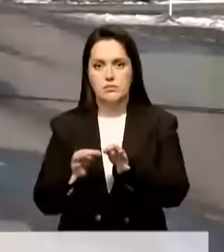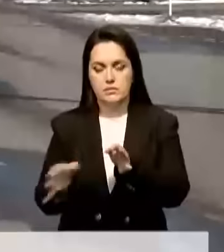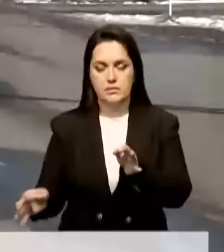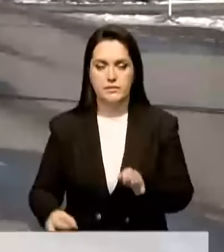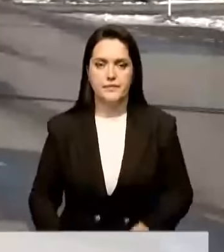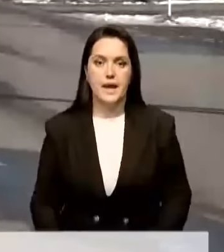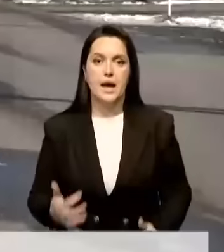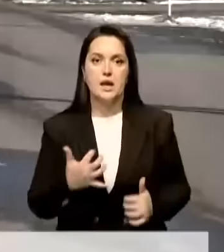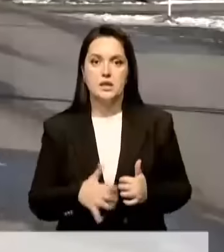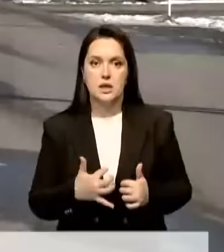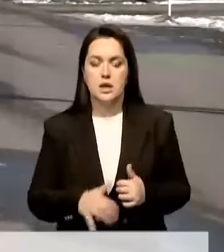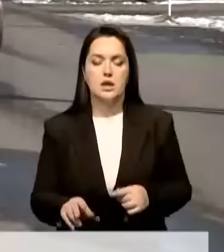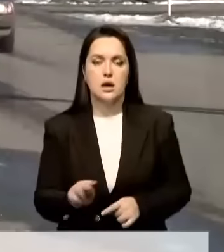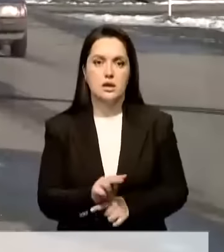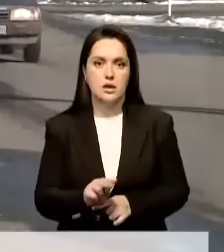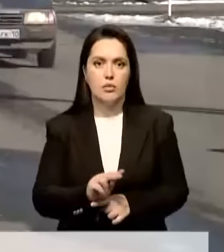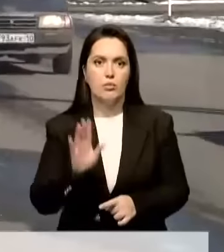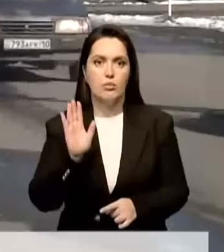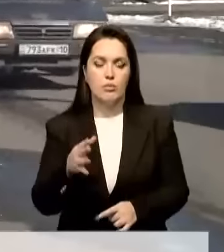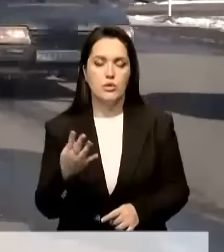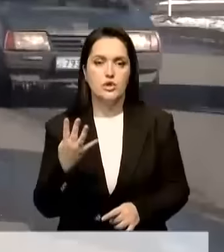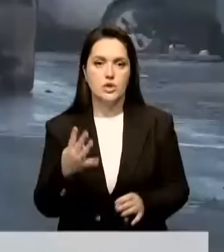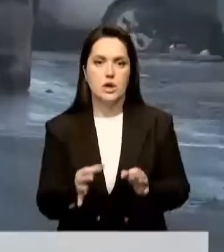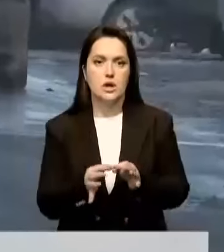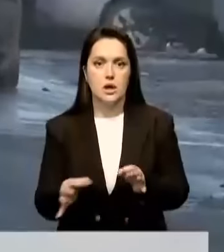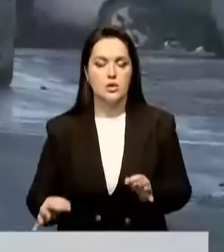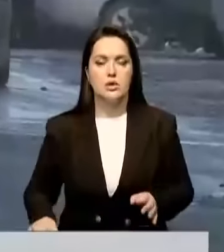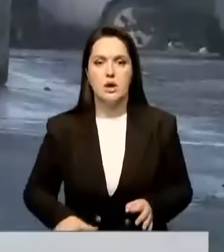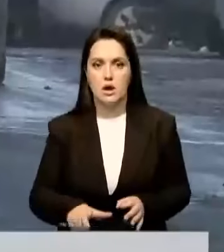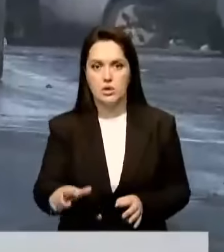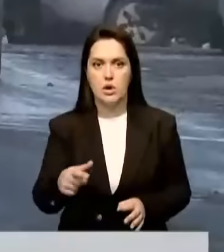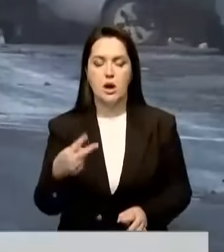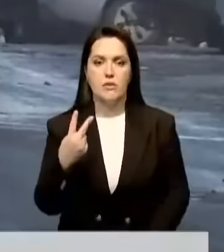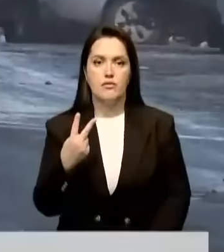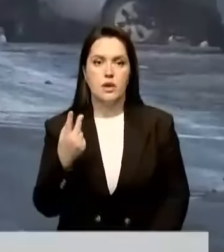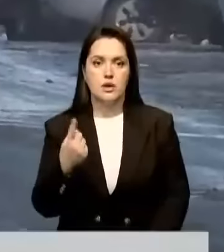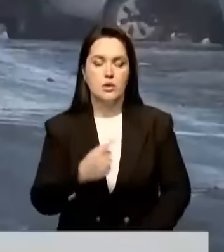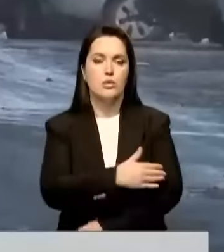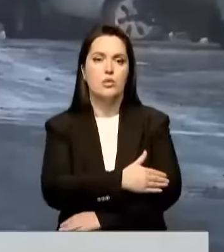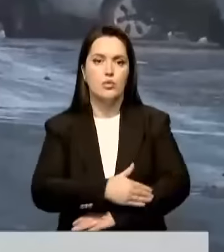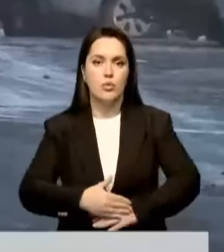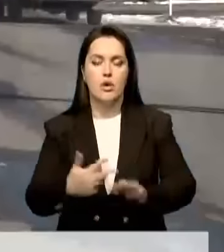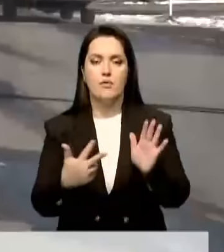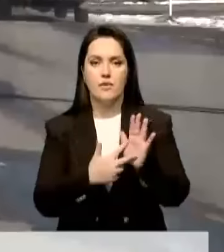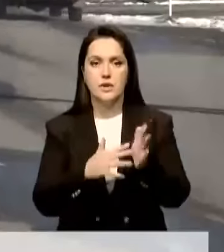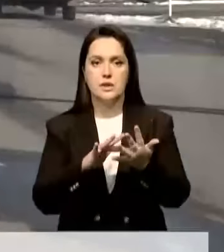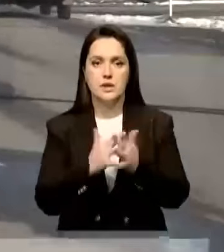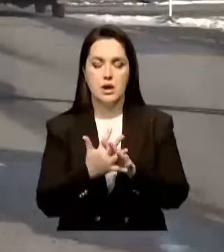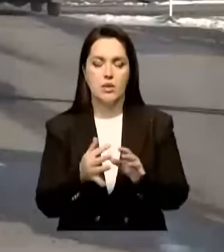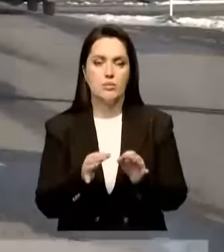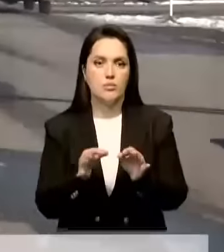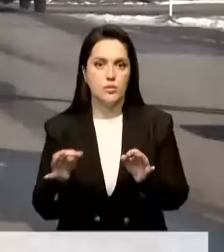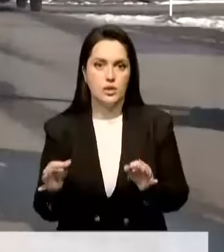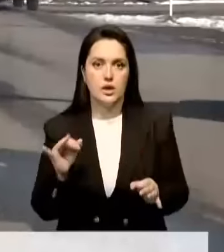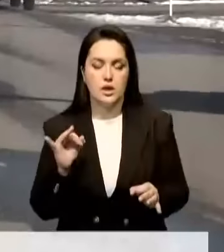году средним ремонтом у нас отремонтировано 4 районных дороги, более 21 улицы в 8 населенных пунктах.